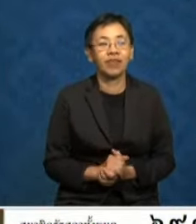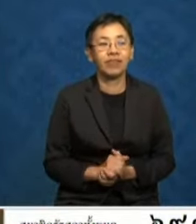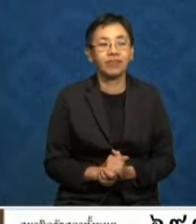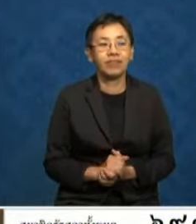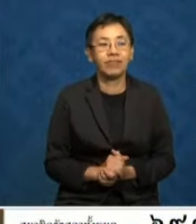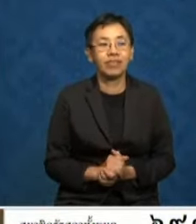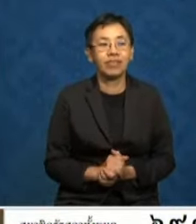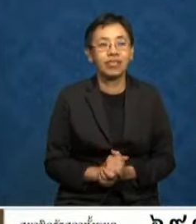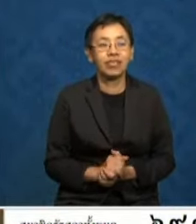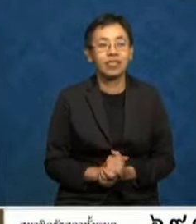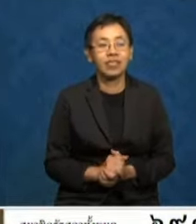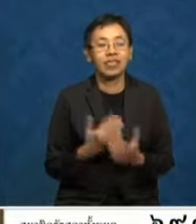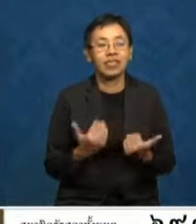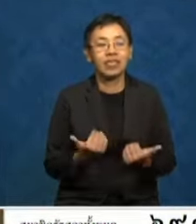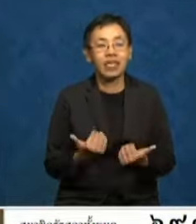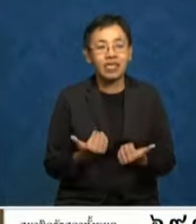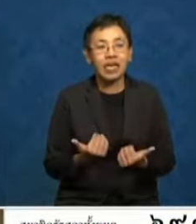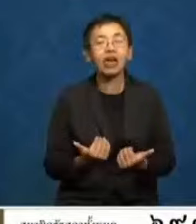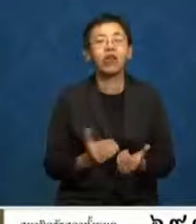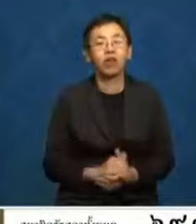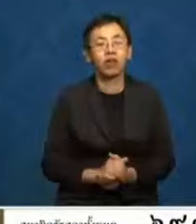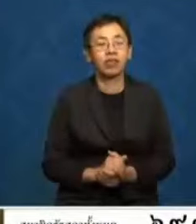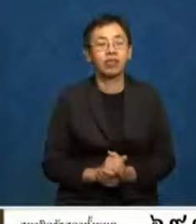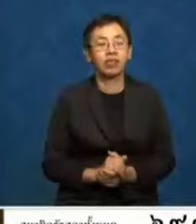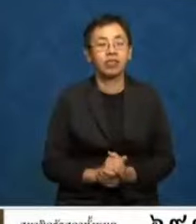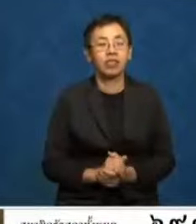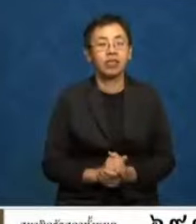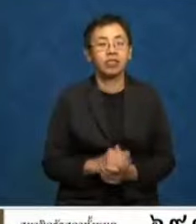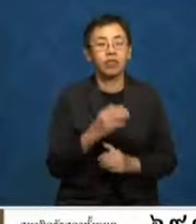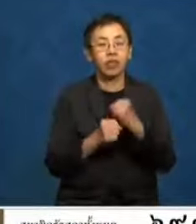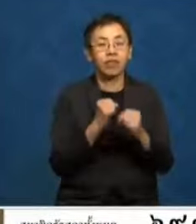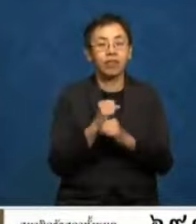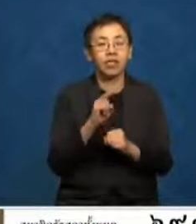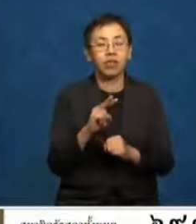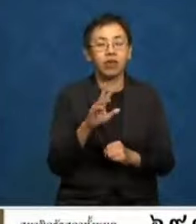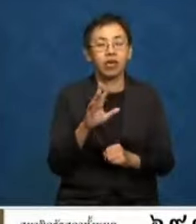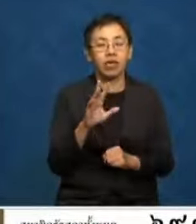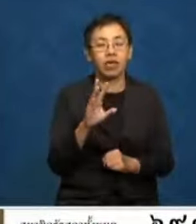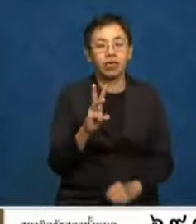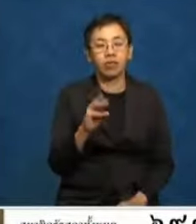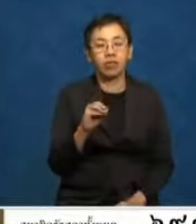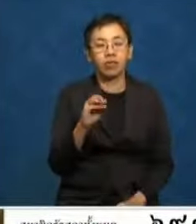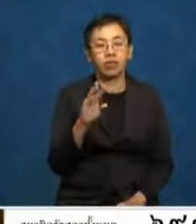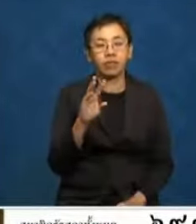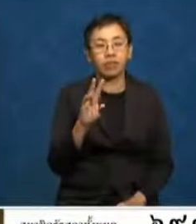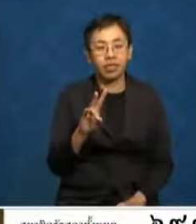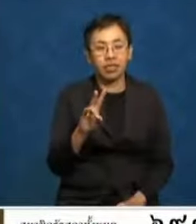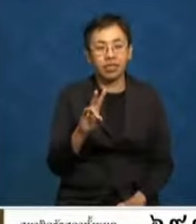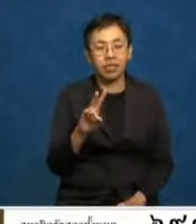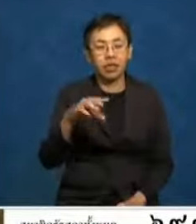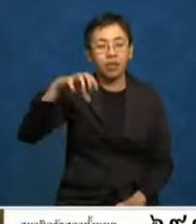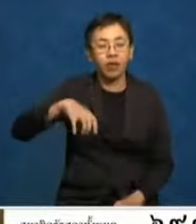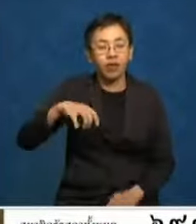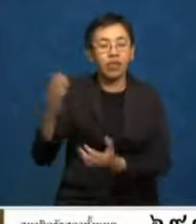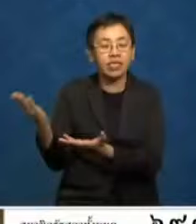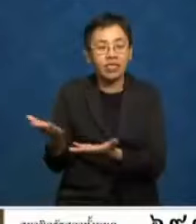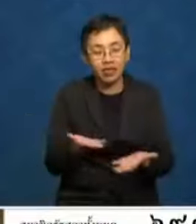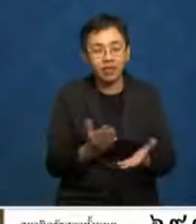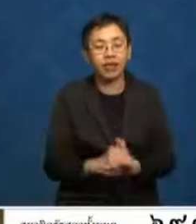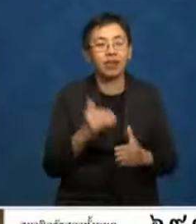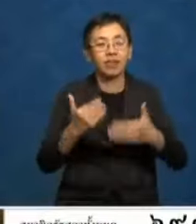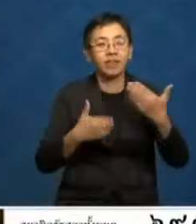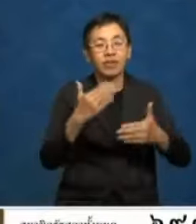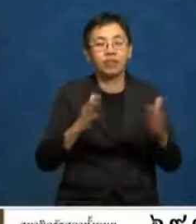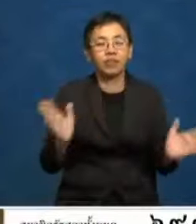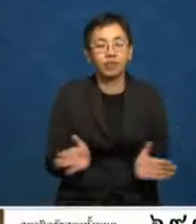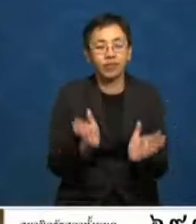อันมีพระมหากษัตริย์ทรงเป็นพระประมุขประจำปีงบประมาณพุทธศักราช2567กิจกรรมเ